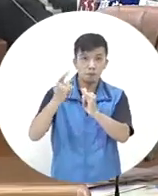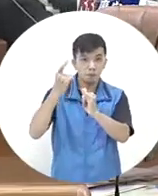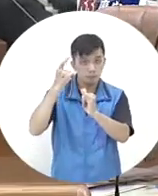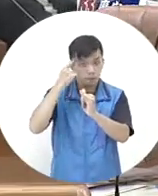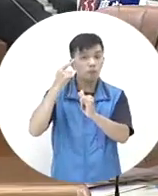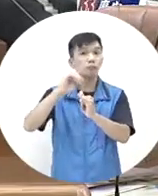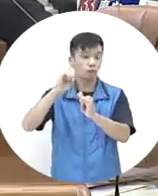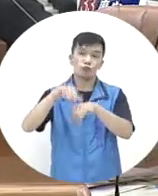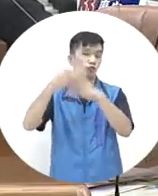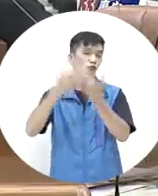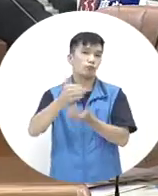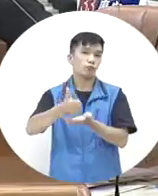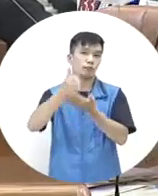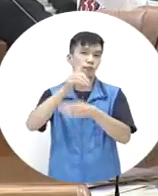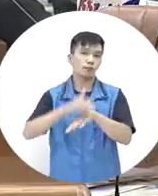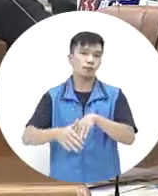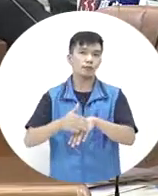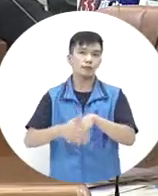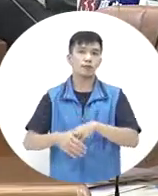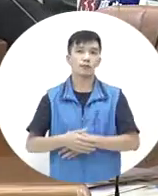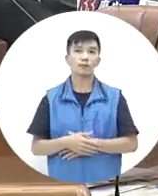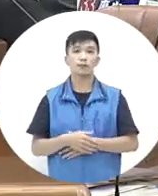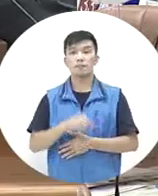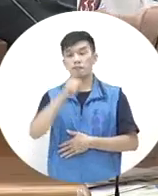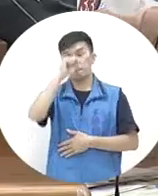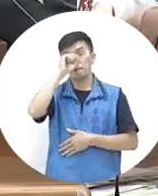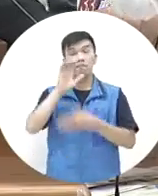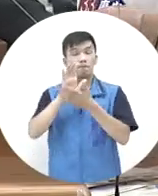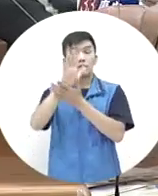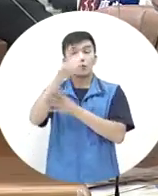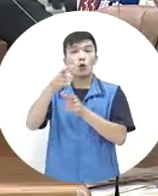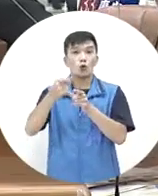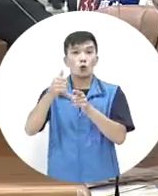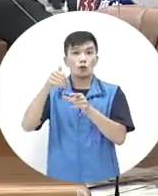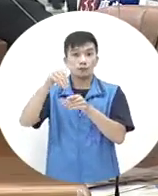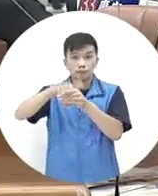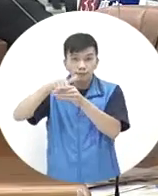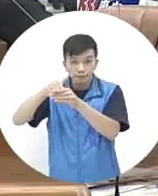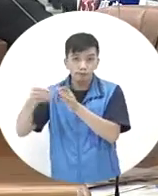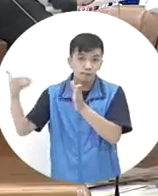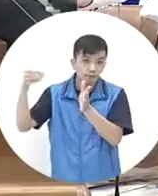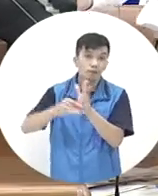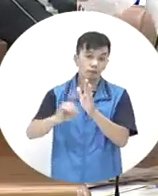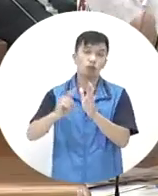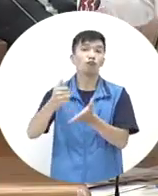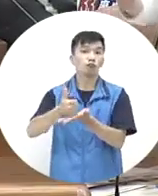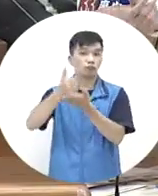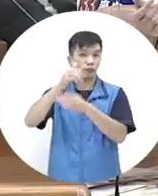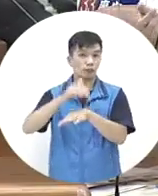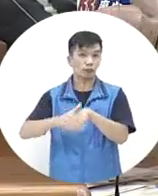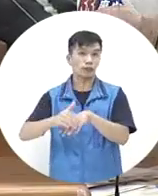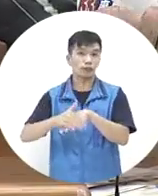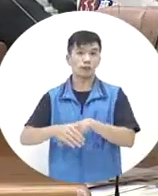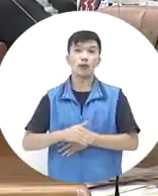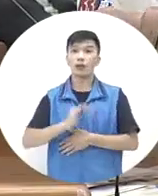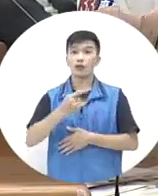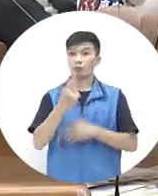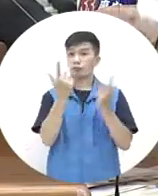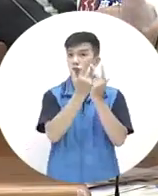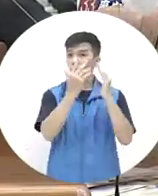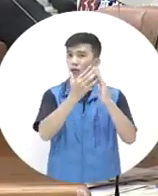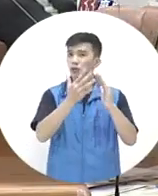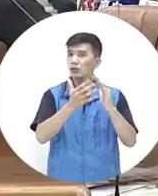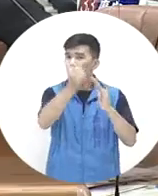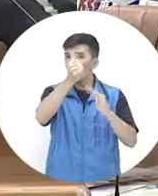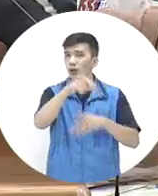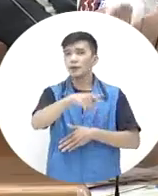那当然，到最后公投出来怎么样，我们当然尊重。但是你要先表态嘛，你是意见领袖，你的意见也会影响到很多